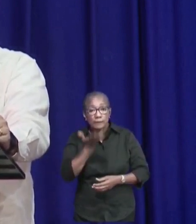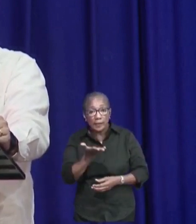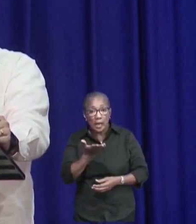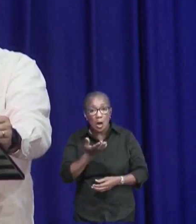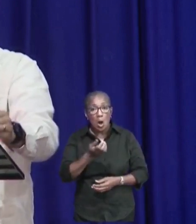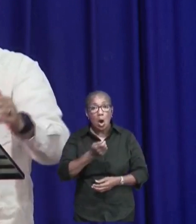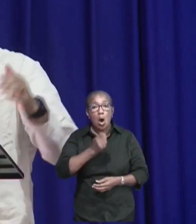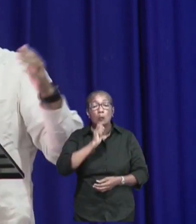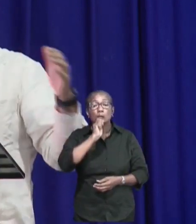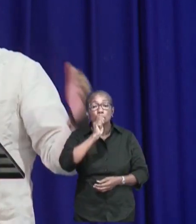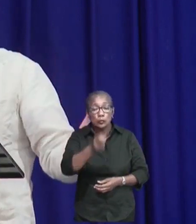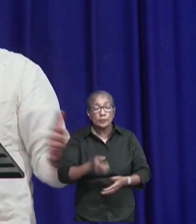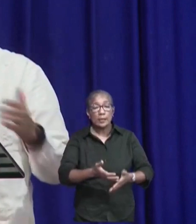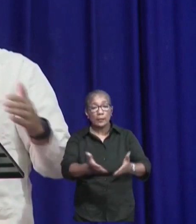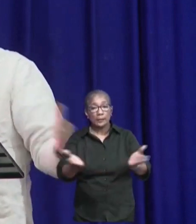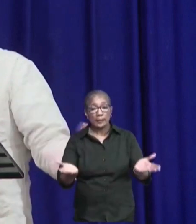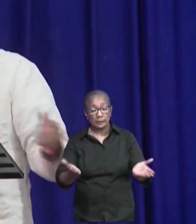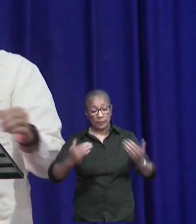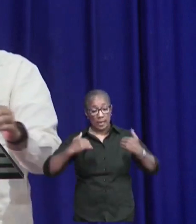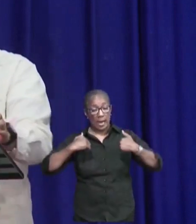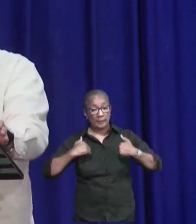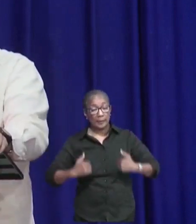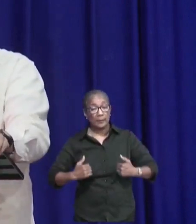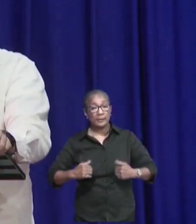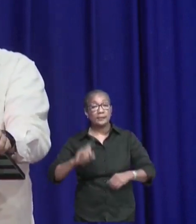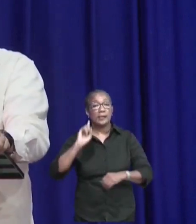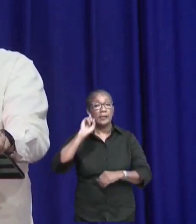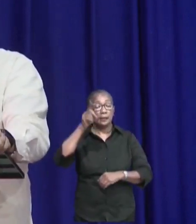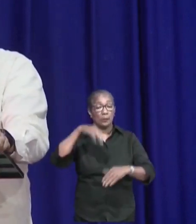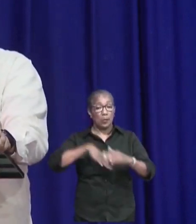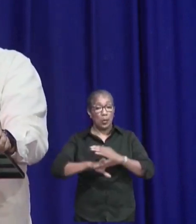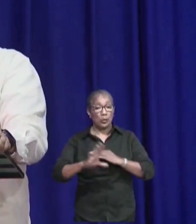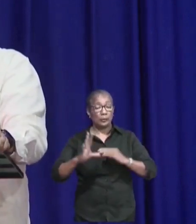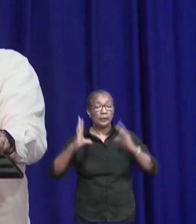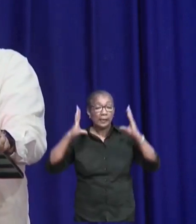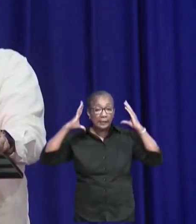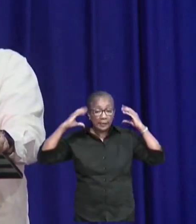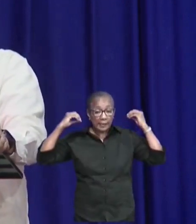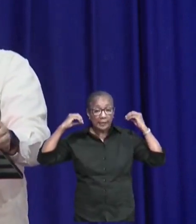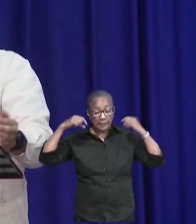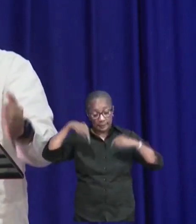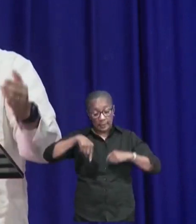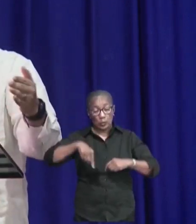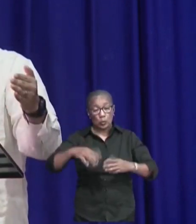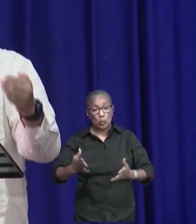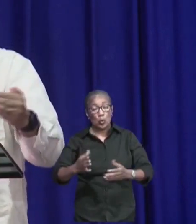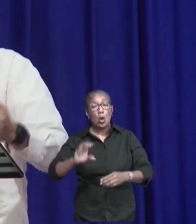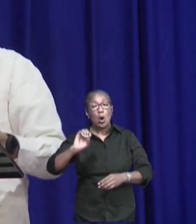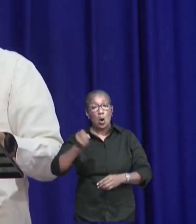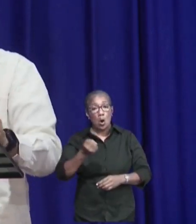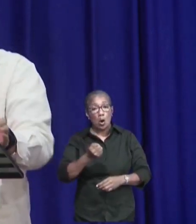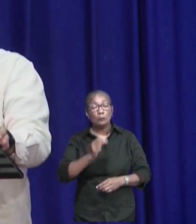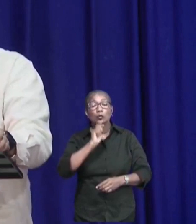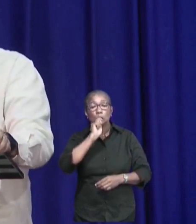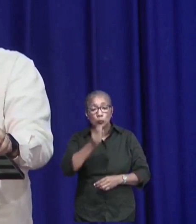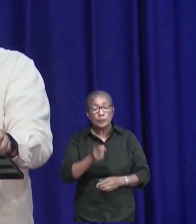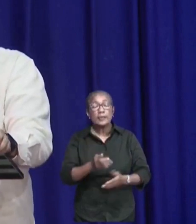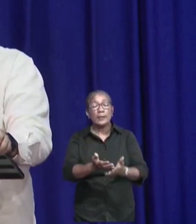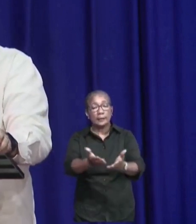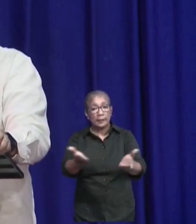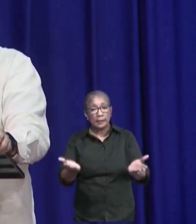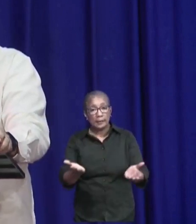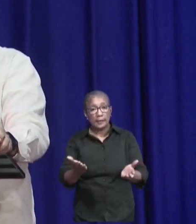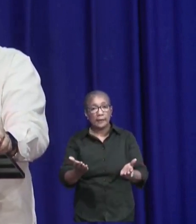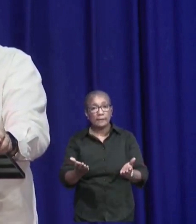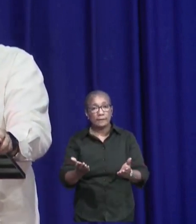te verlenen aan de burgers die buiten Nederland vertoeven om hun toestemming te geven